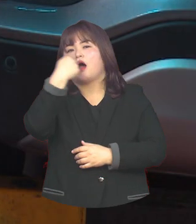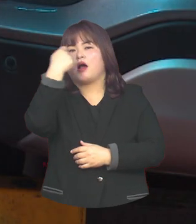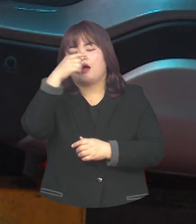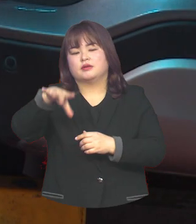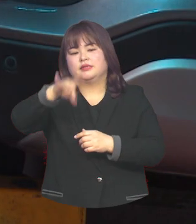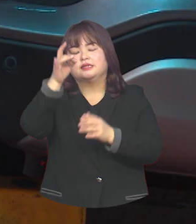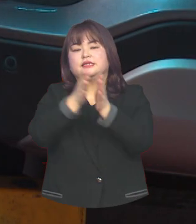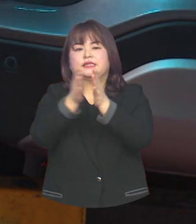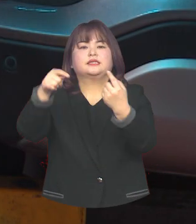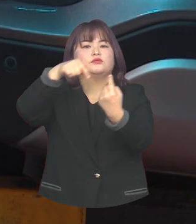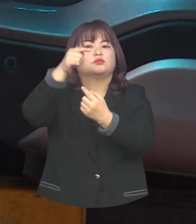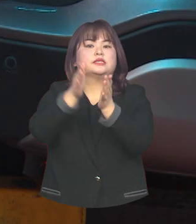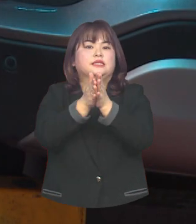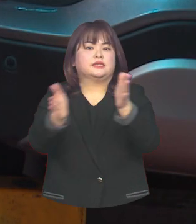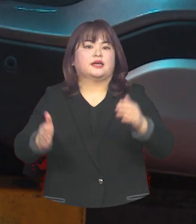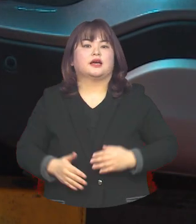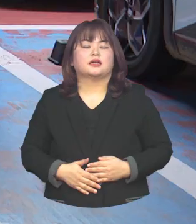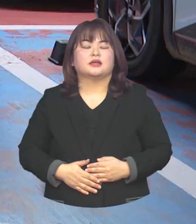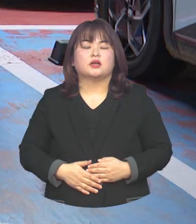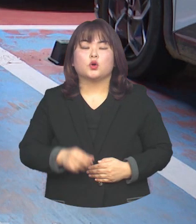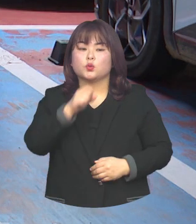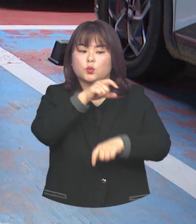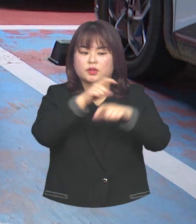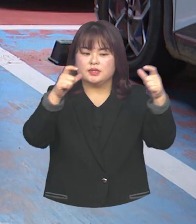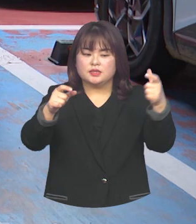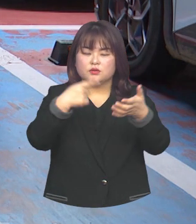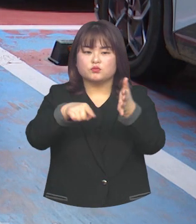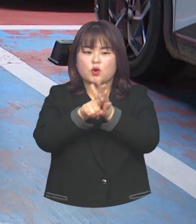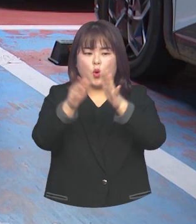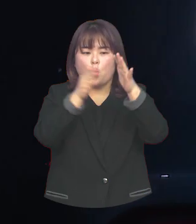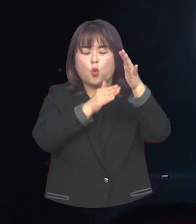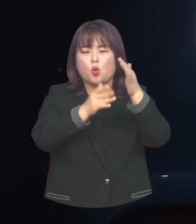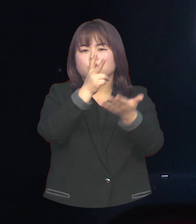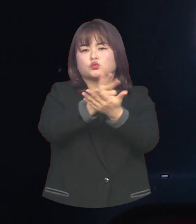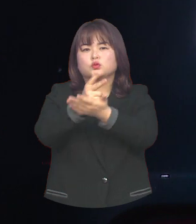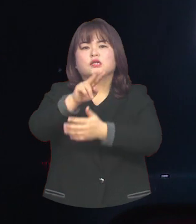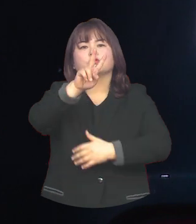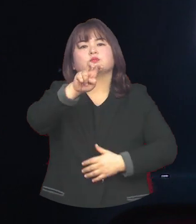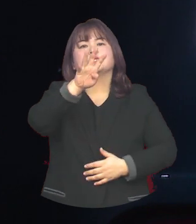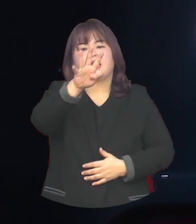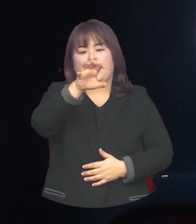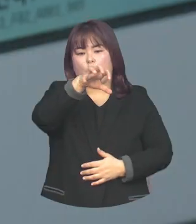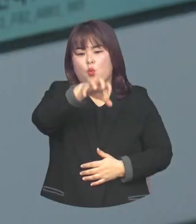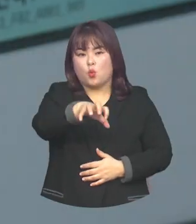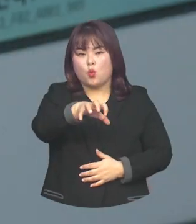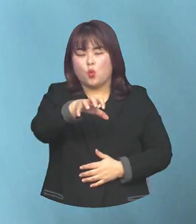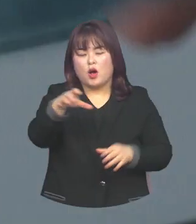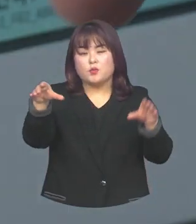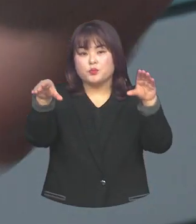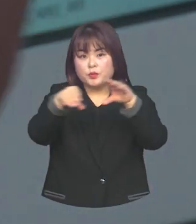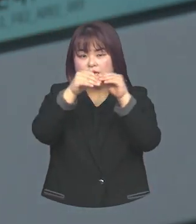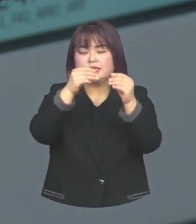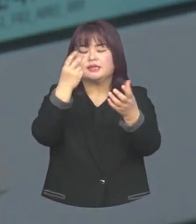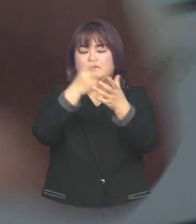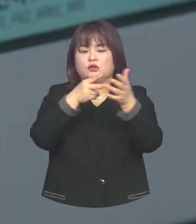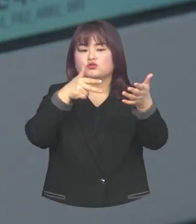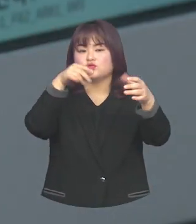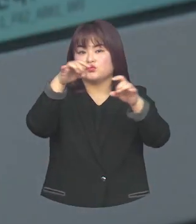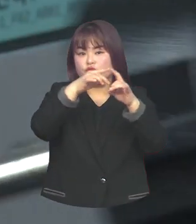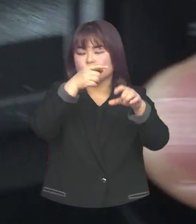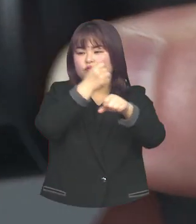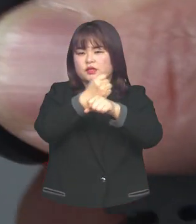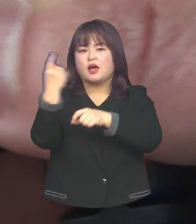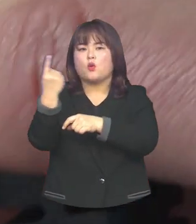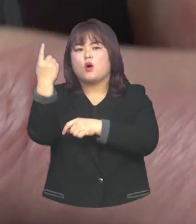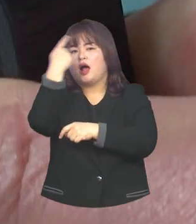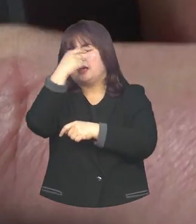운영을 시작했습니다. 시는 관내 공공공영주차장 24곳에 융합형 완속충전기 30대와